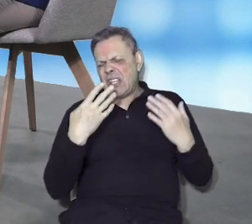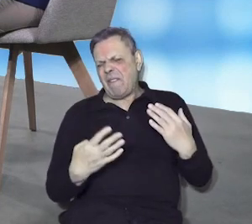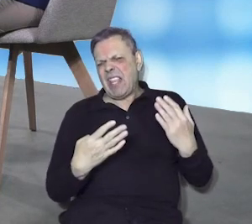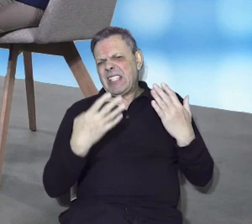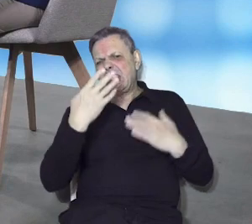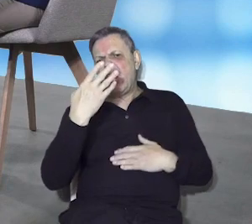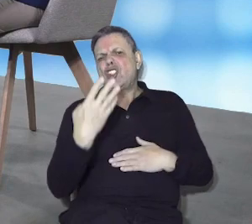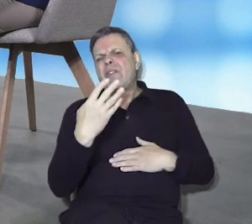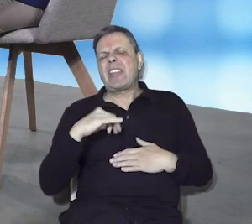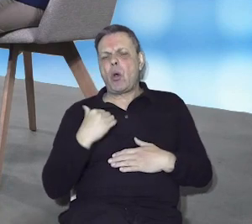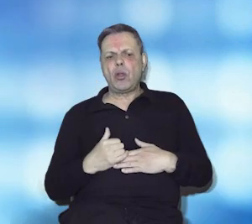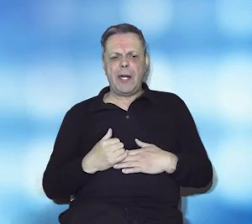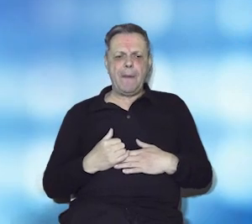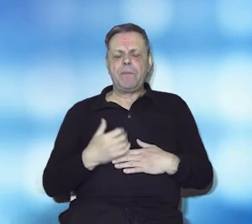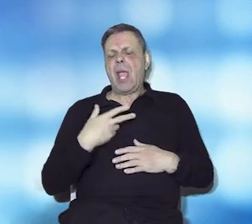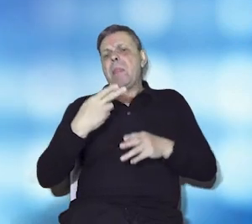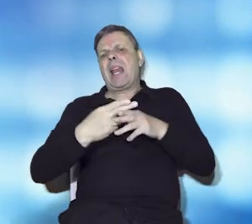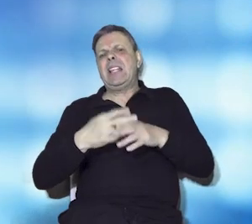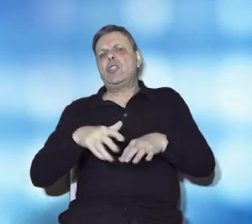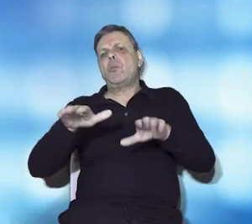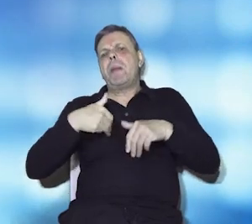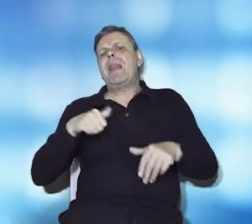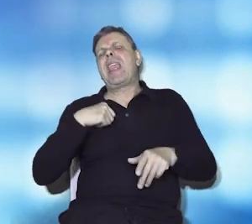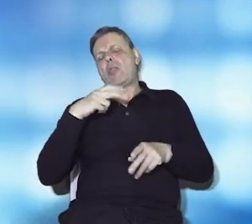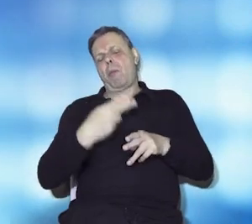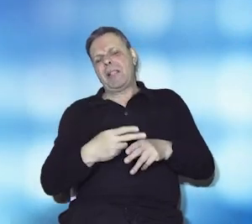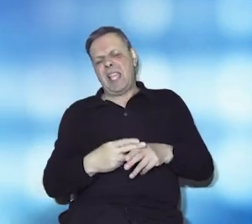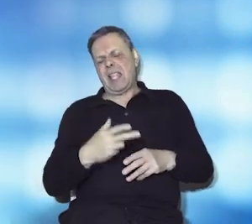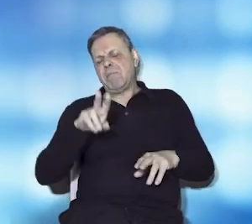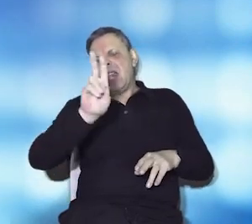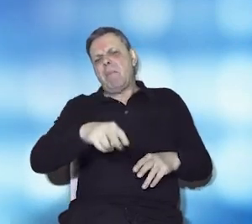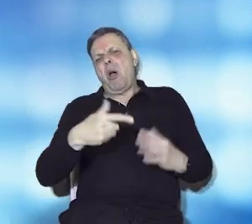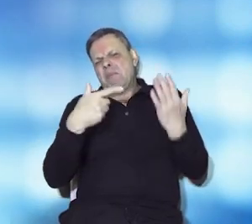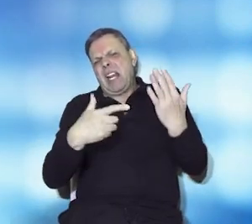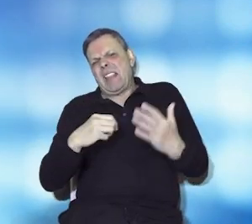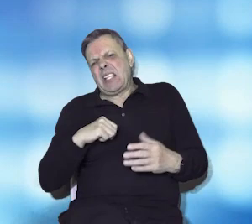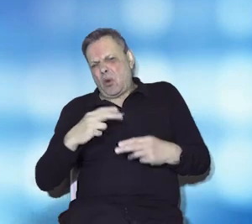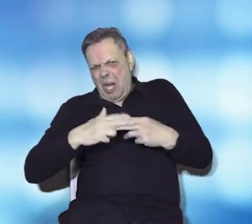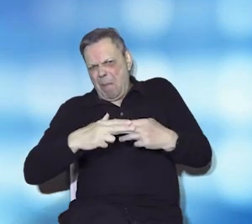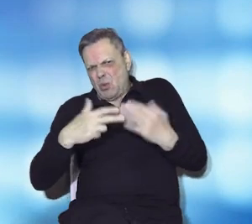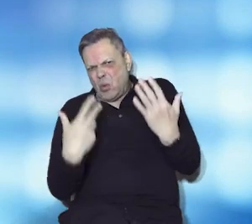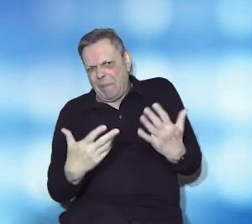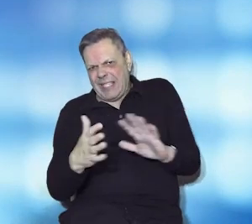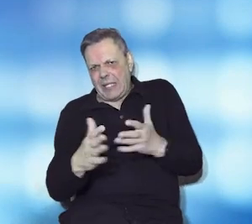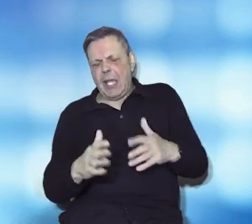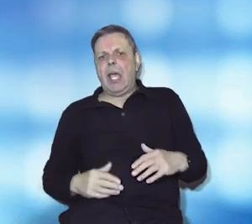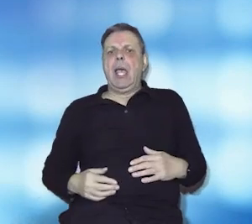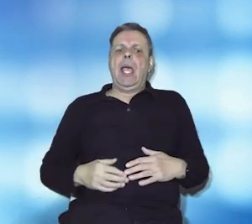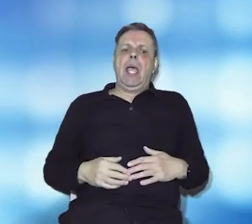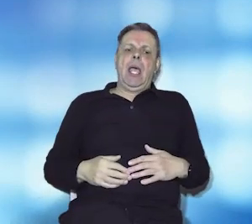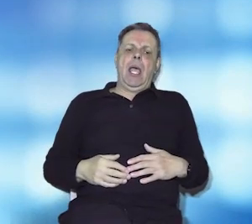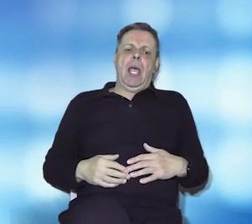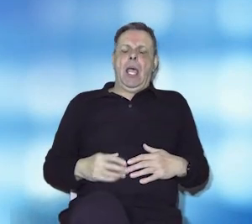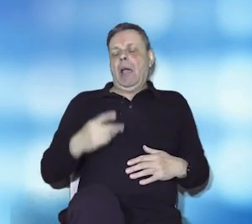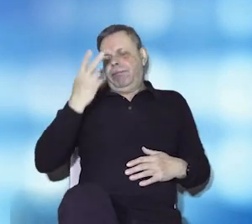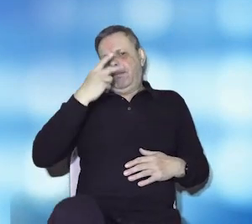93. 94. na internoj klinici primili su jednog pacijenta, tako 70-ak i više godina, blizu 80-te, očito je prognanik